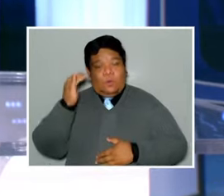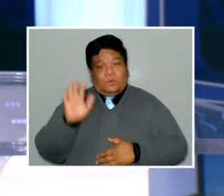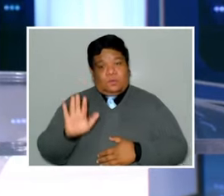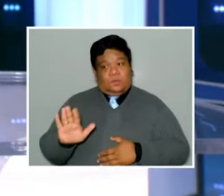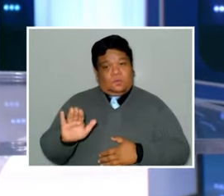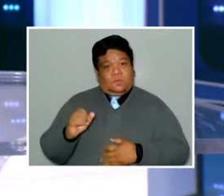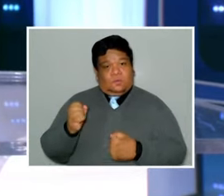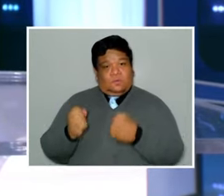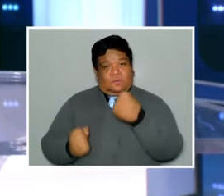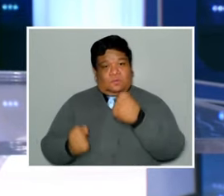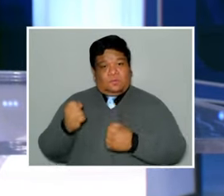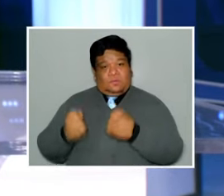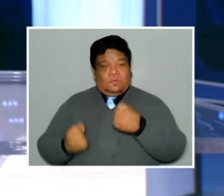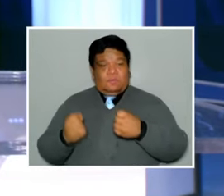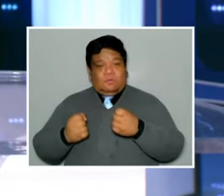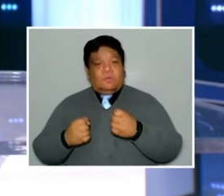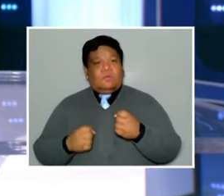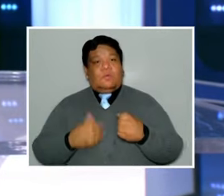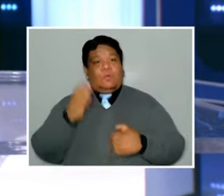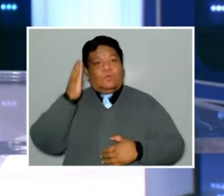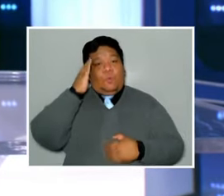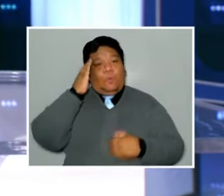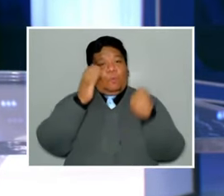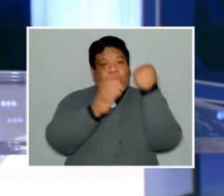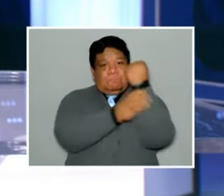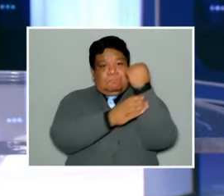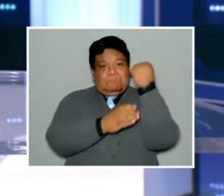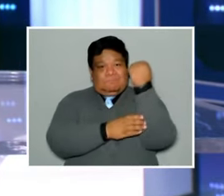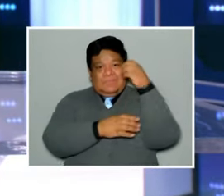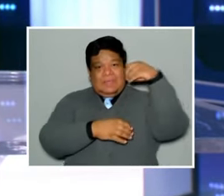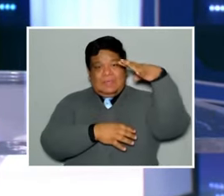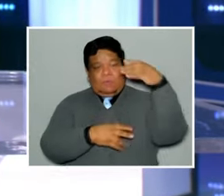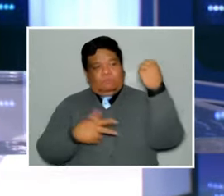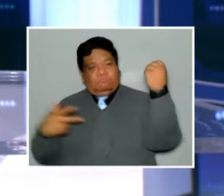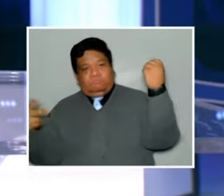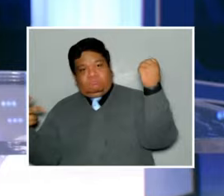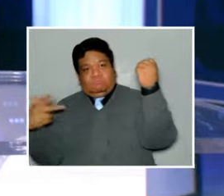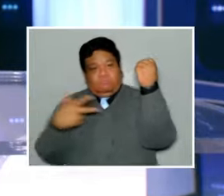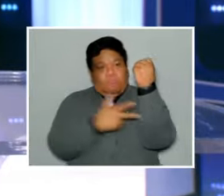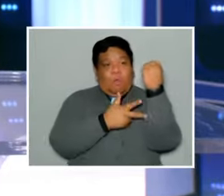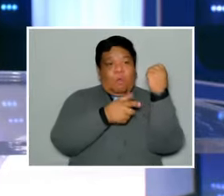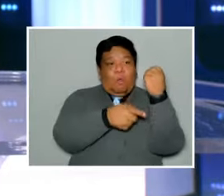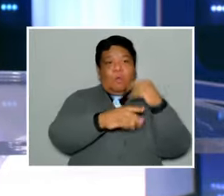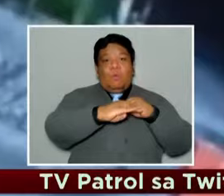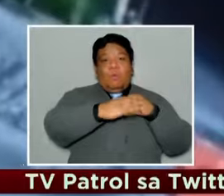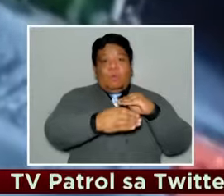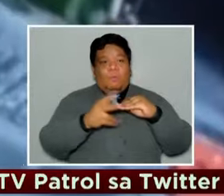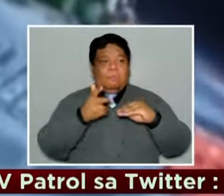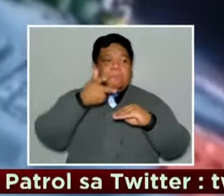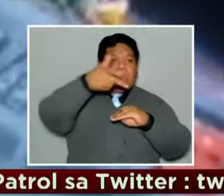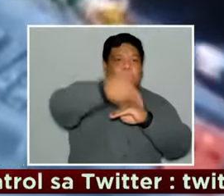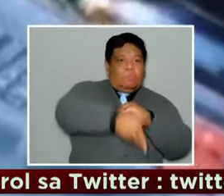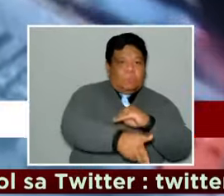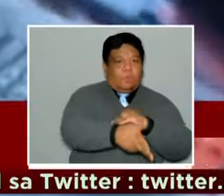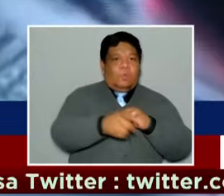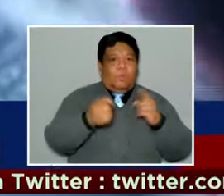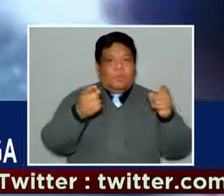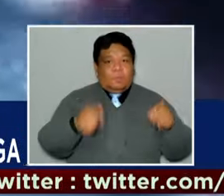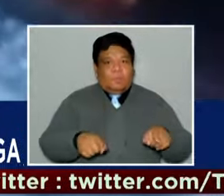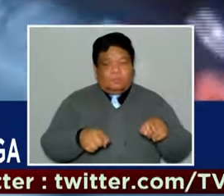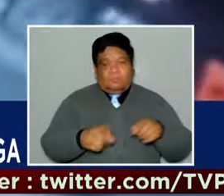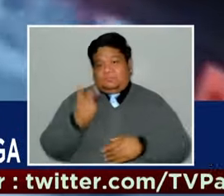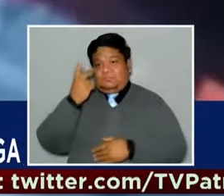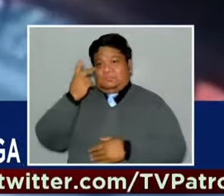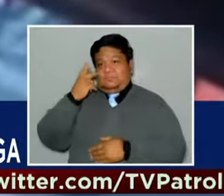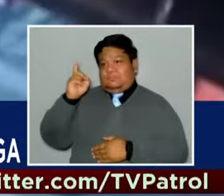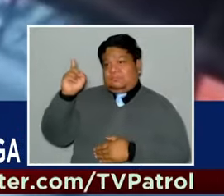AUB sa Guagua, Pampanga noong gabi ng January 7. Sa kuha ng CCTV, kita ang pagsalpok sa